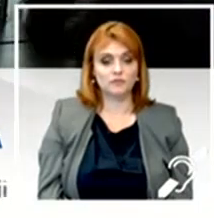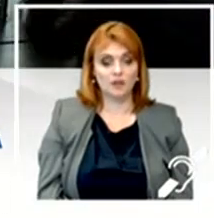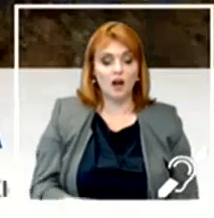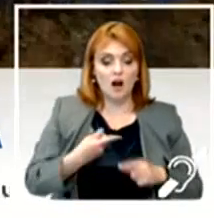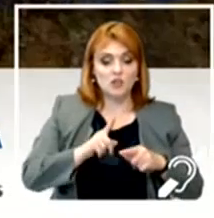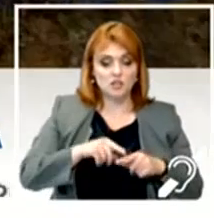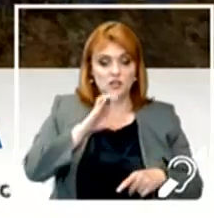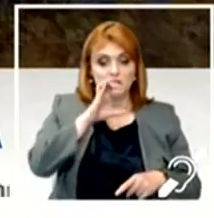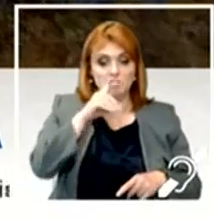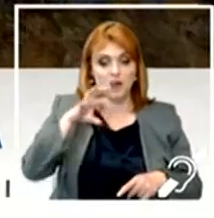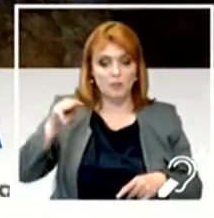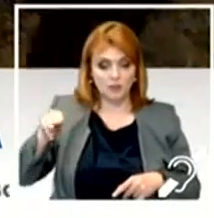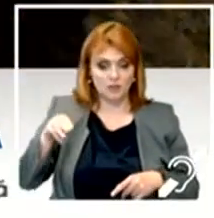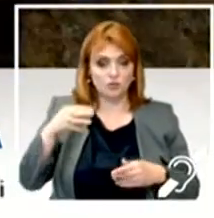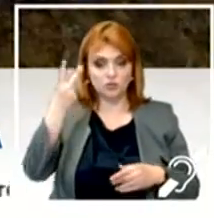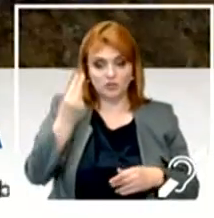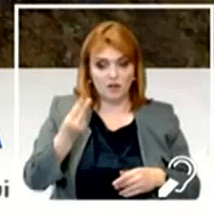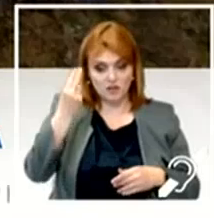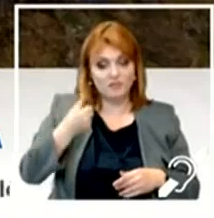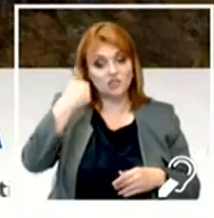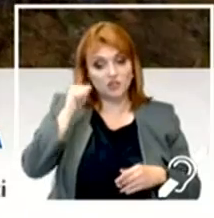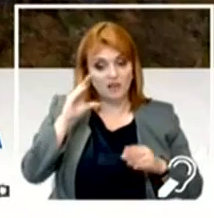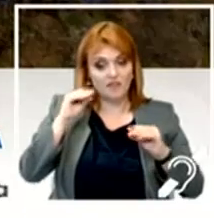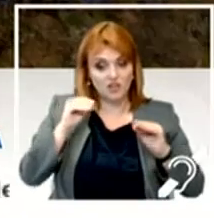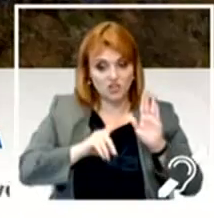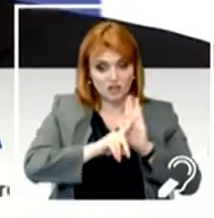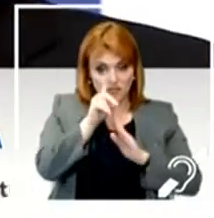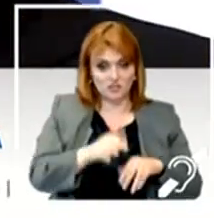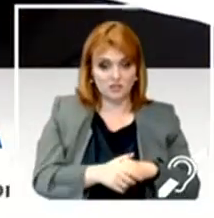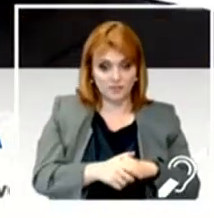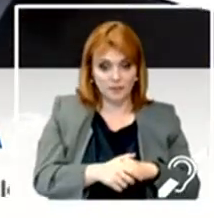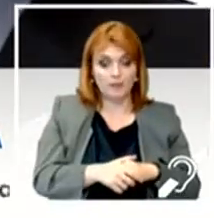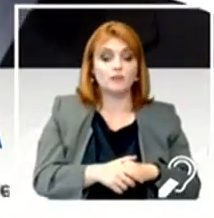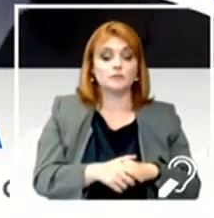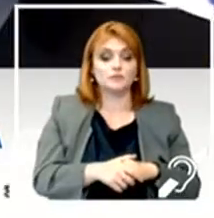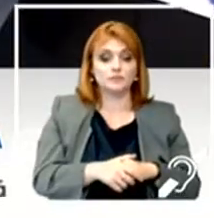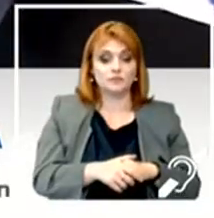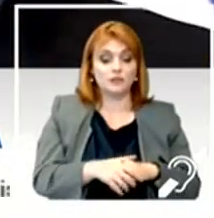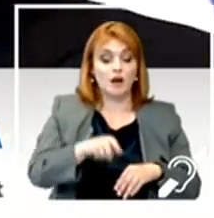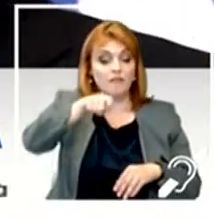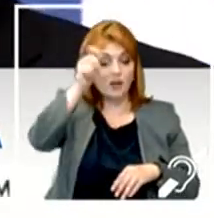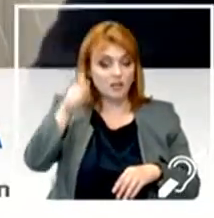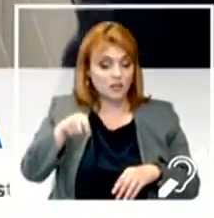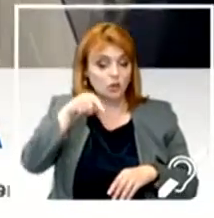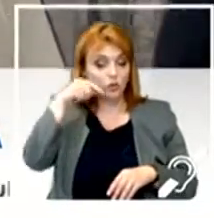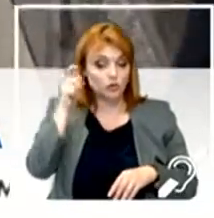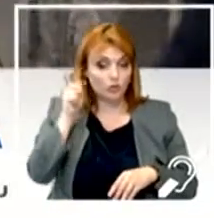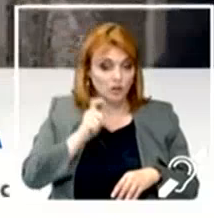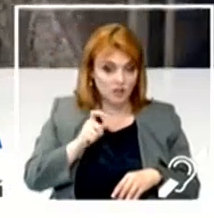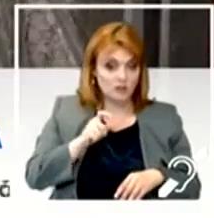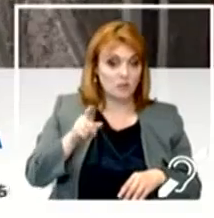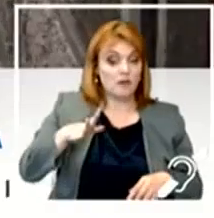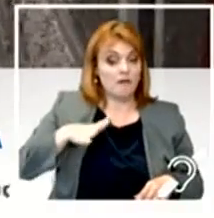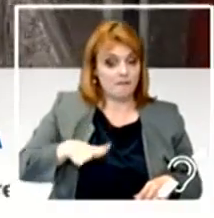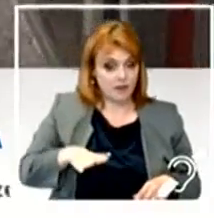Summitul de două zile, care a început aseară la Reykjavik, e cel de-al patrulea de acest fel de la crearea Consiliului Europei. Războiul ruso-ucrainean a determinat